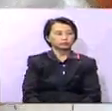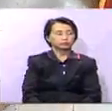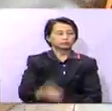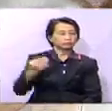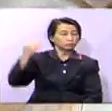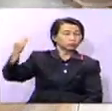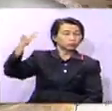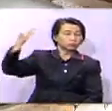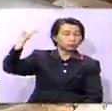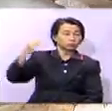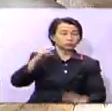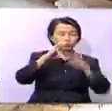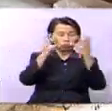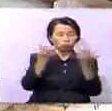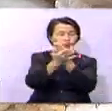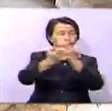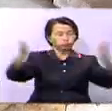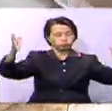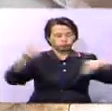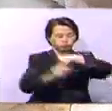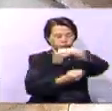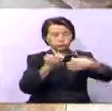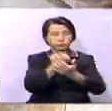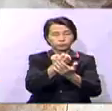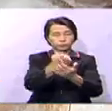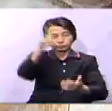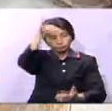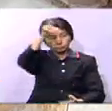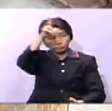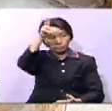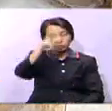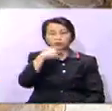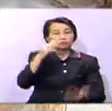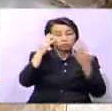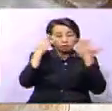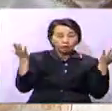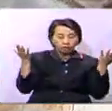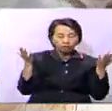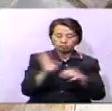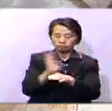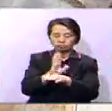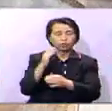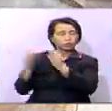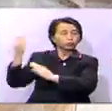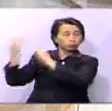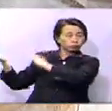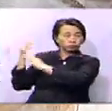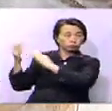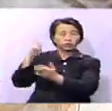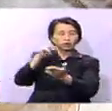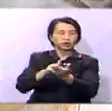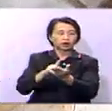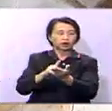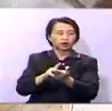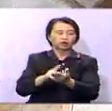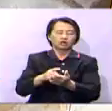zaman globalisasi dan juga transformasi ekonomi oleh kerajaan, siapa sangka perniagaan yang dahulunya dikenali sebagai